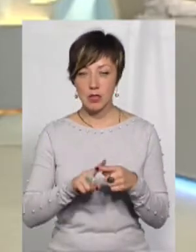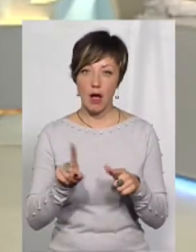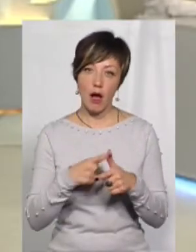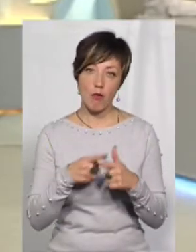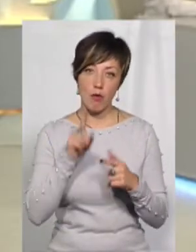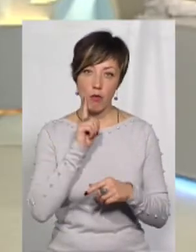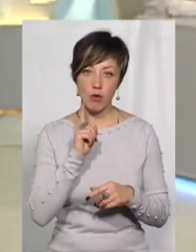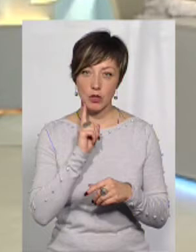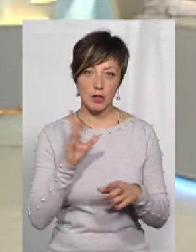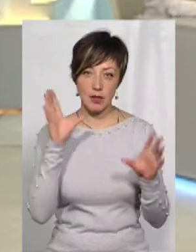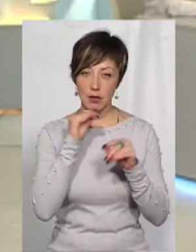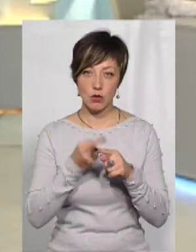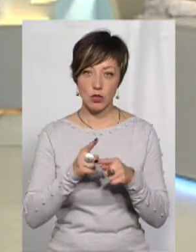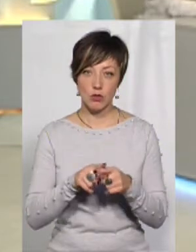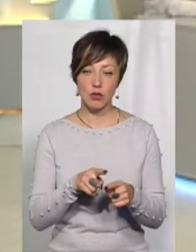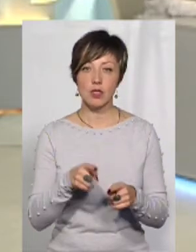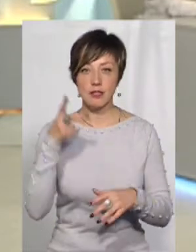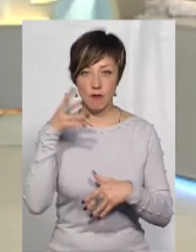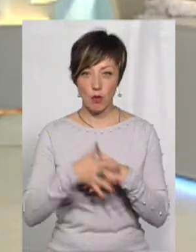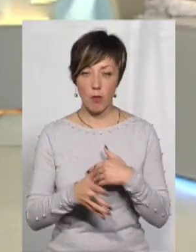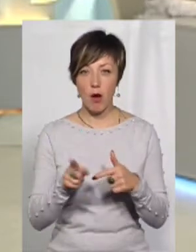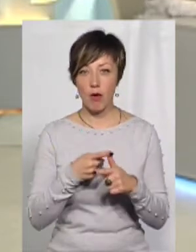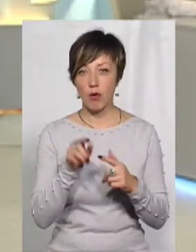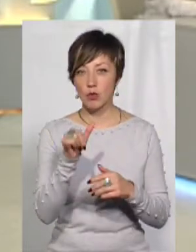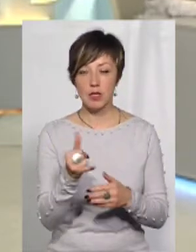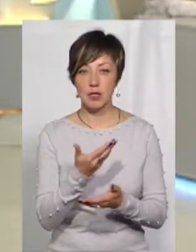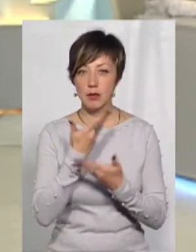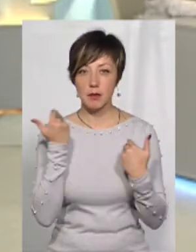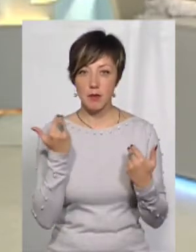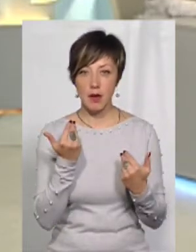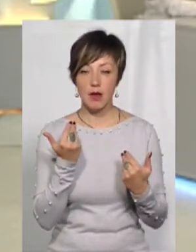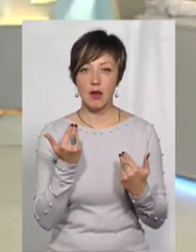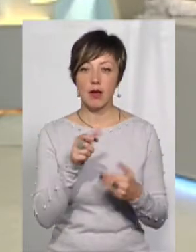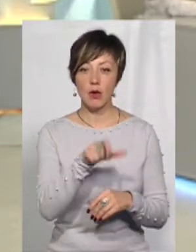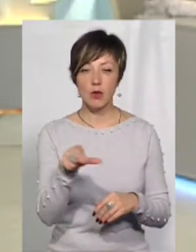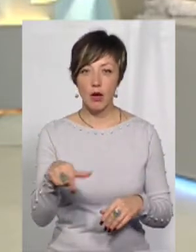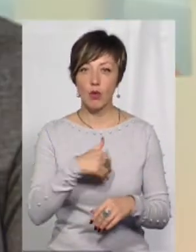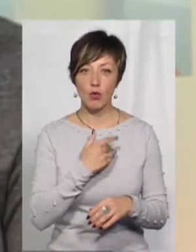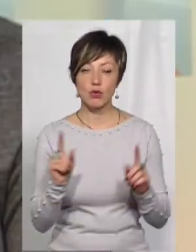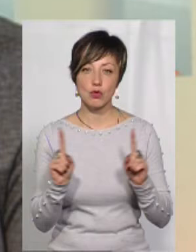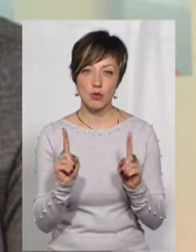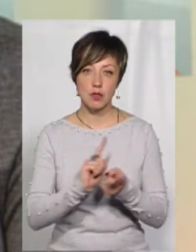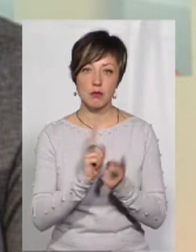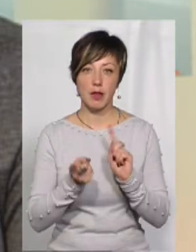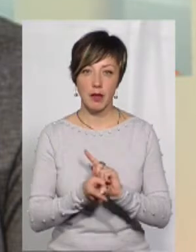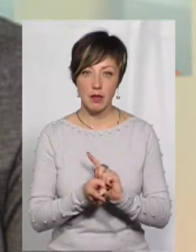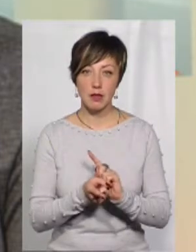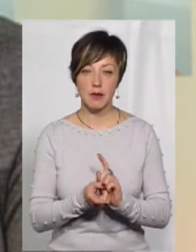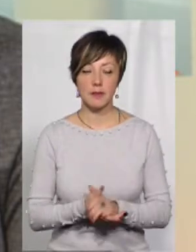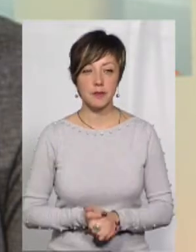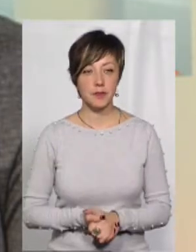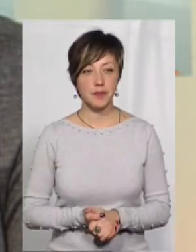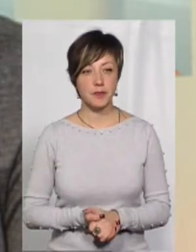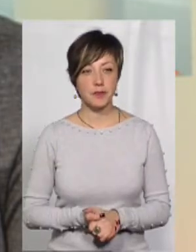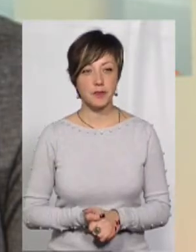або поки що не дійшли до цього свідомо, або в них не назбиралася критична кількість людей, які хочуть щось змінити, які горять